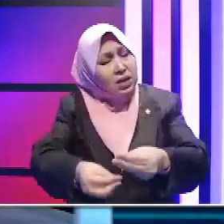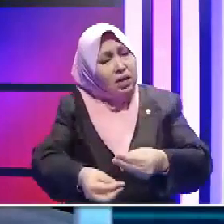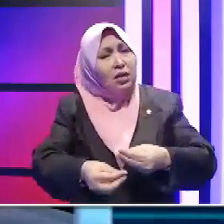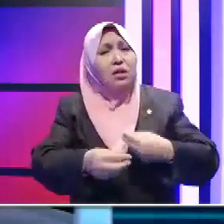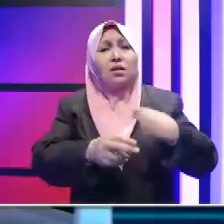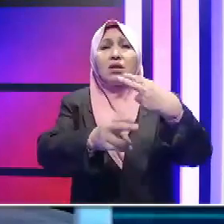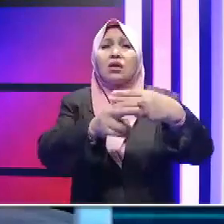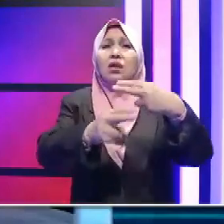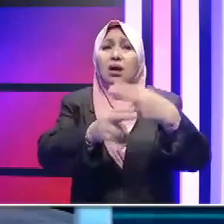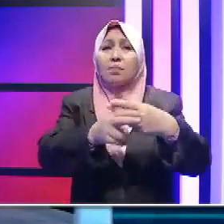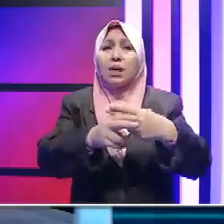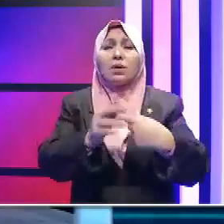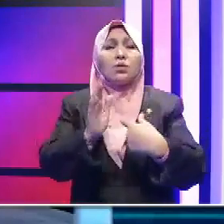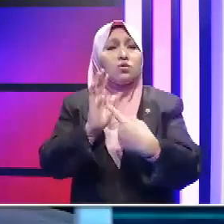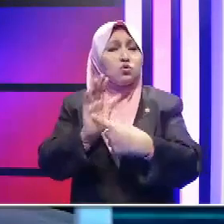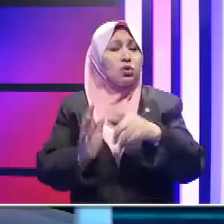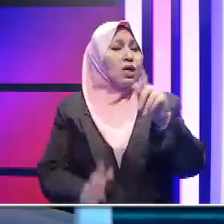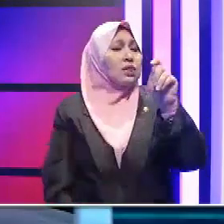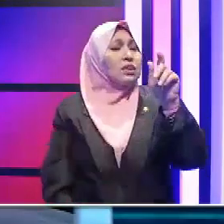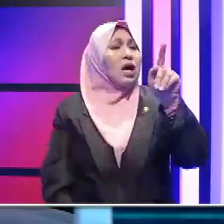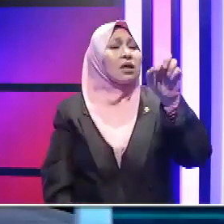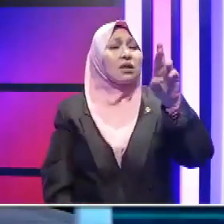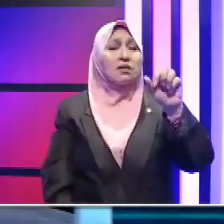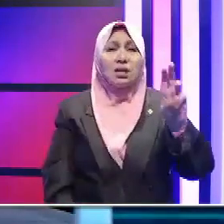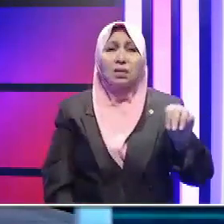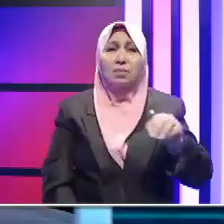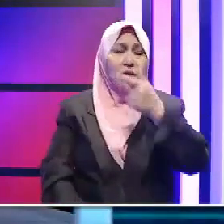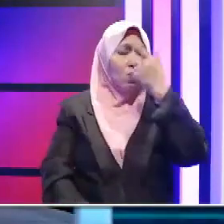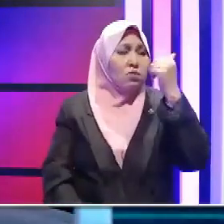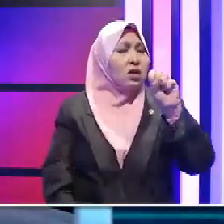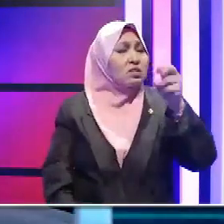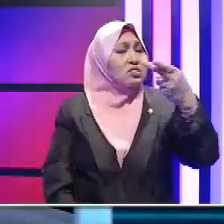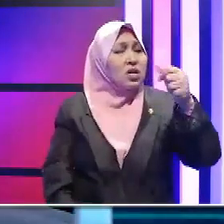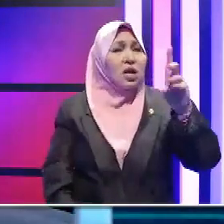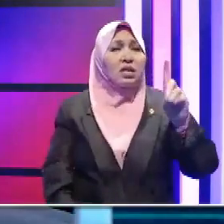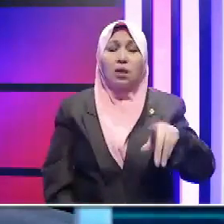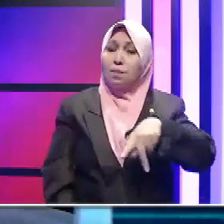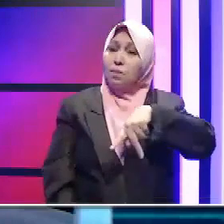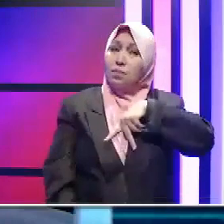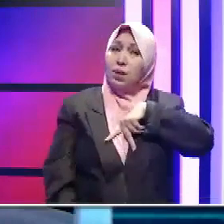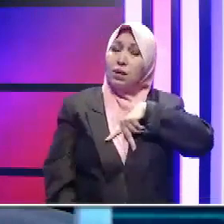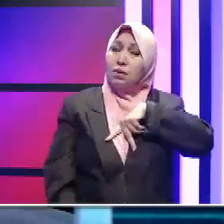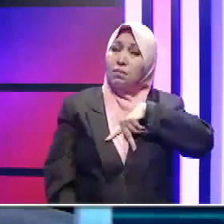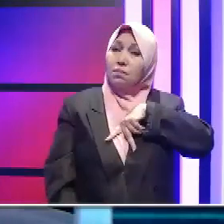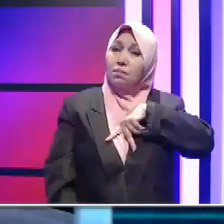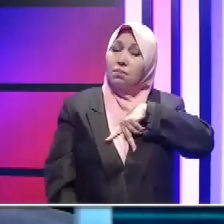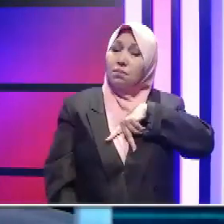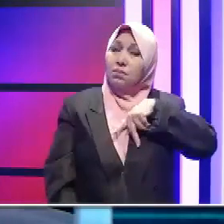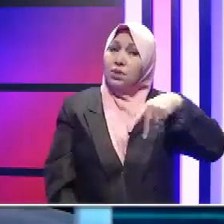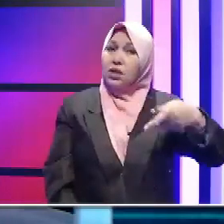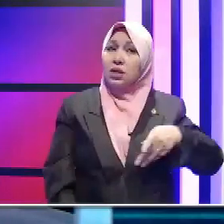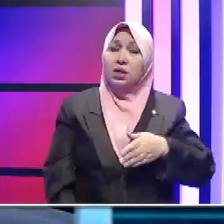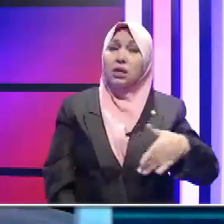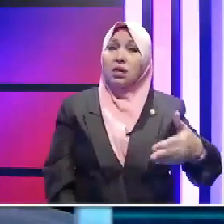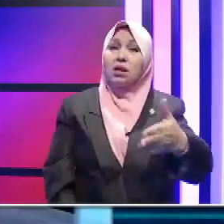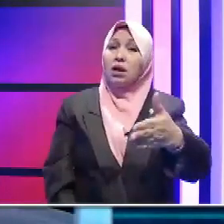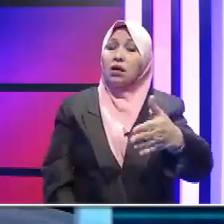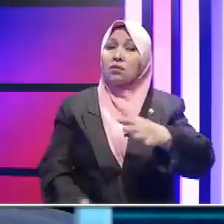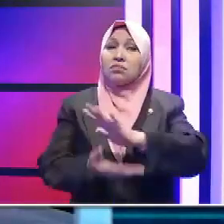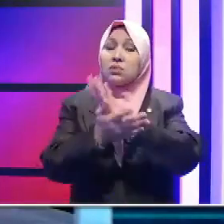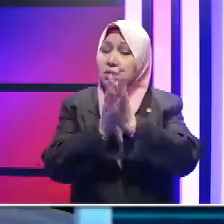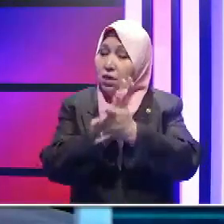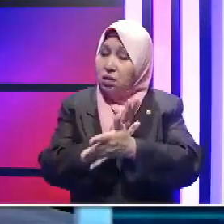menunjukkan terkirim kepada Nabi Yunus karena usaha ini artinya one pemilik ikan jadi